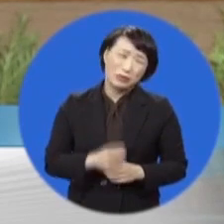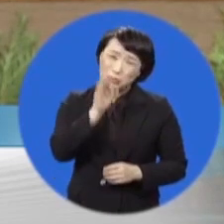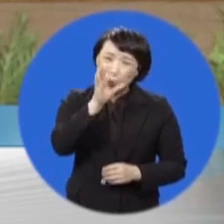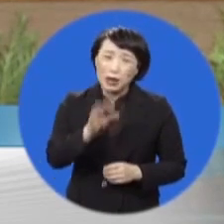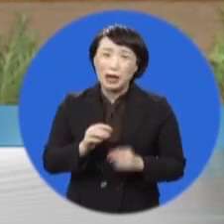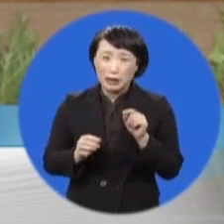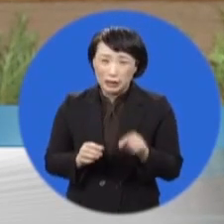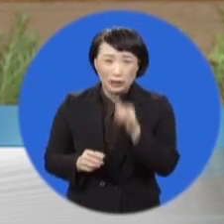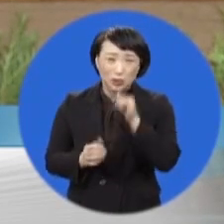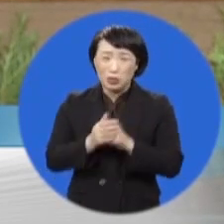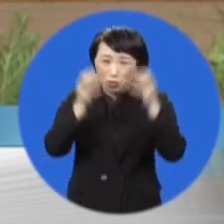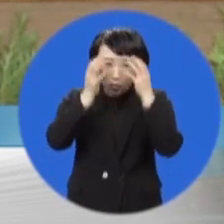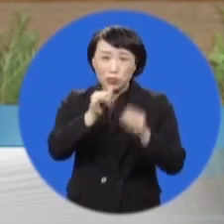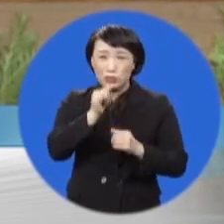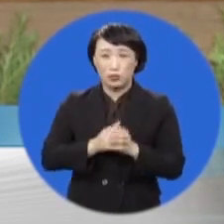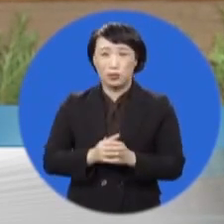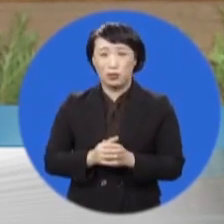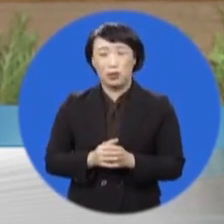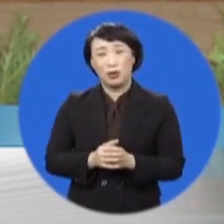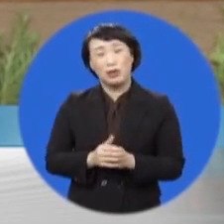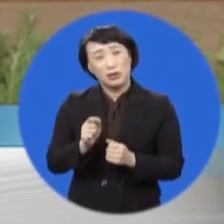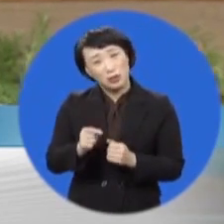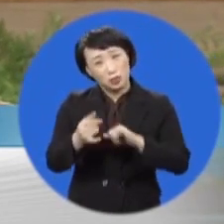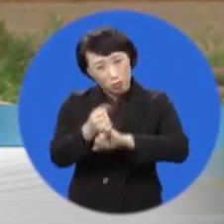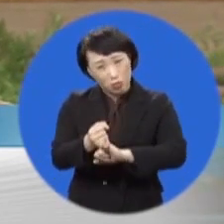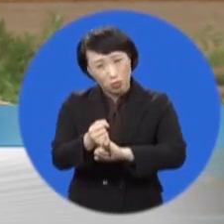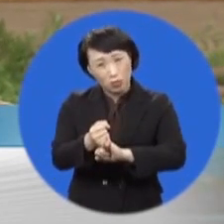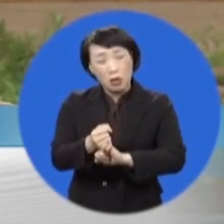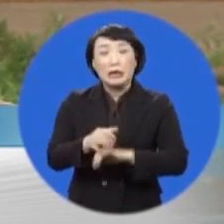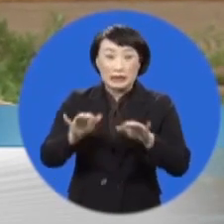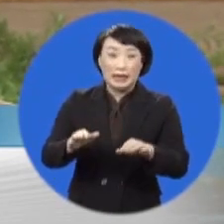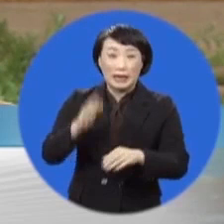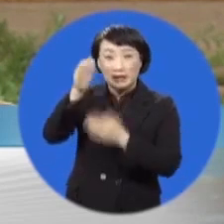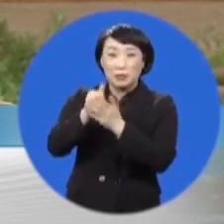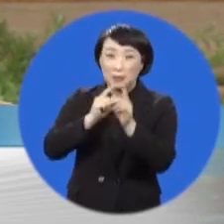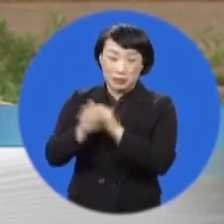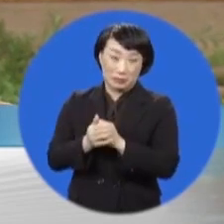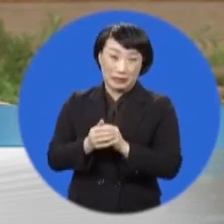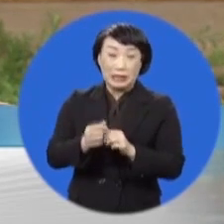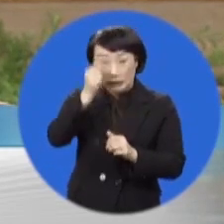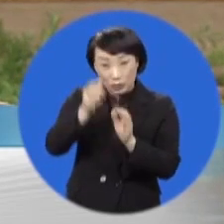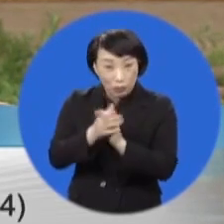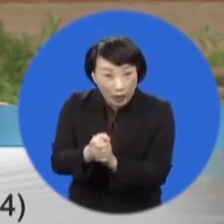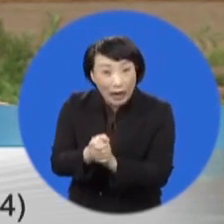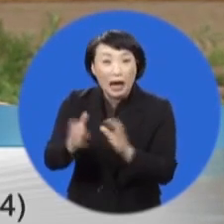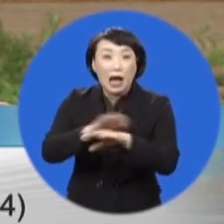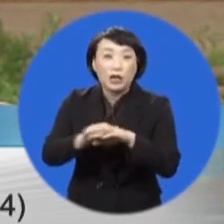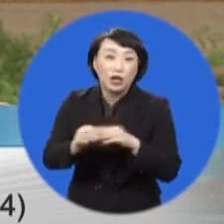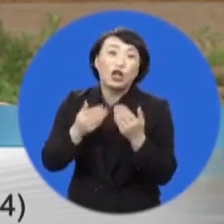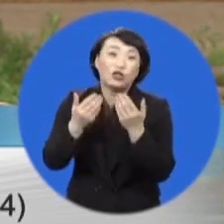맹의 문제와 고통은 반드시 봐라 해결해 줄게